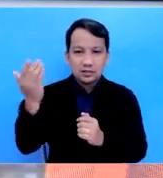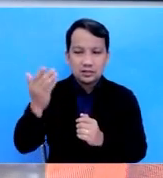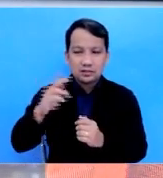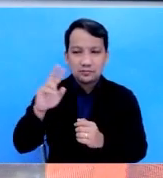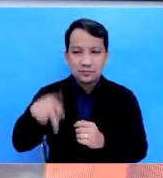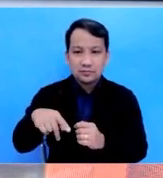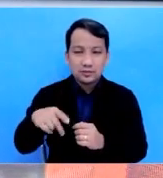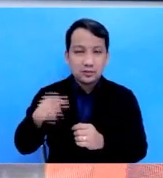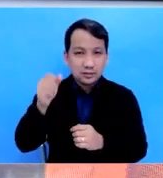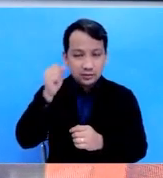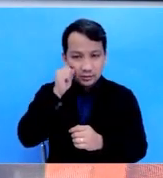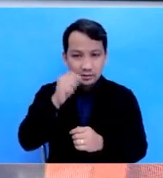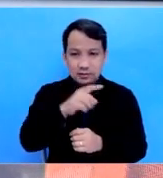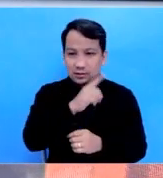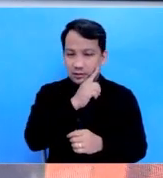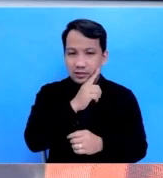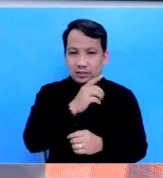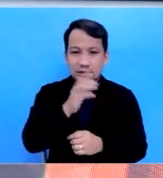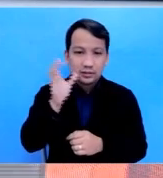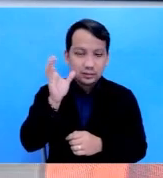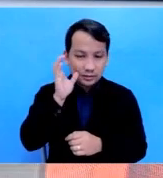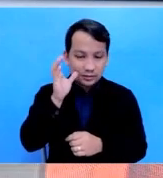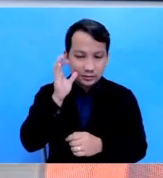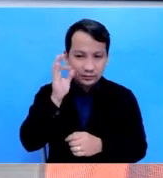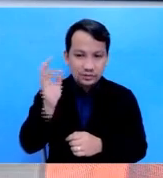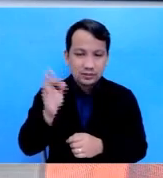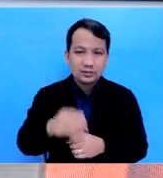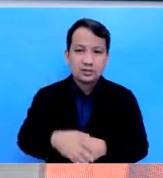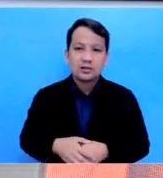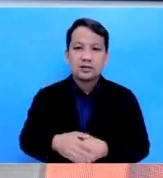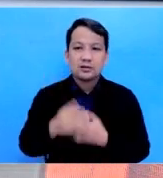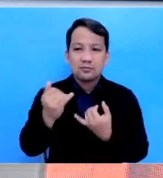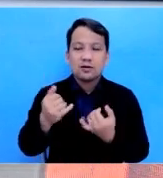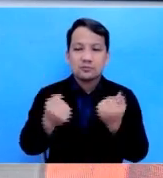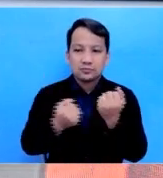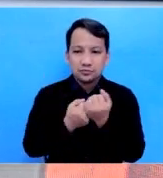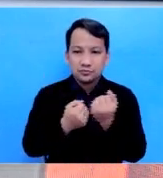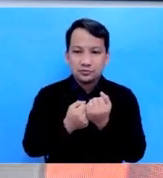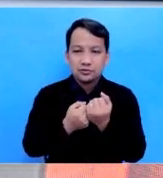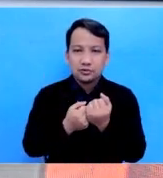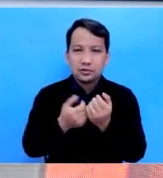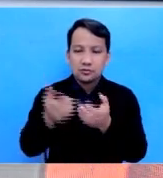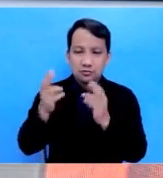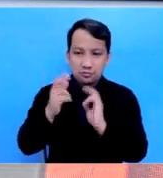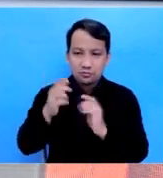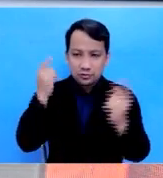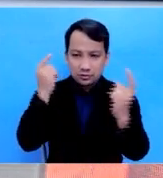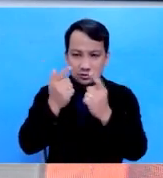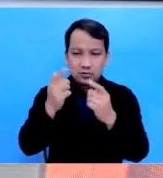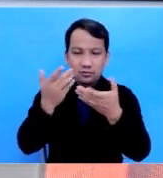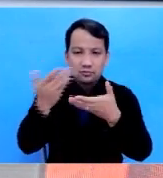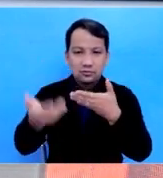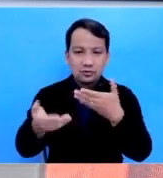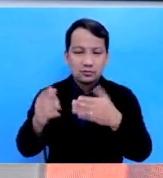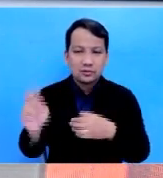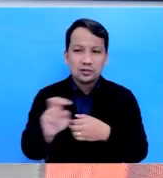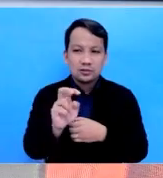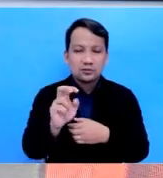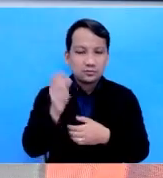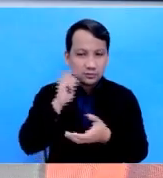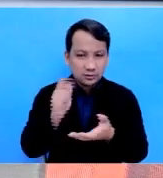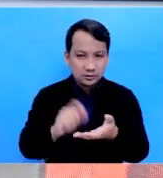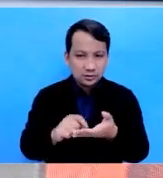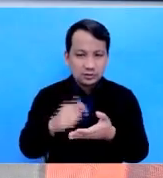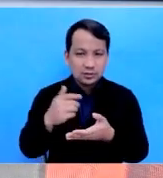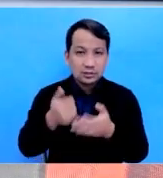Sara Duterte na si Cristina Frasco na handa raw suportahan ang mga hangarin ng bagong Pangulo bilang Tourism Secretary. Nasa